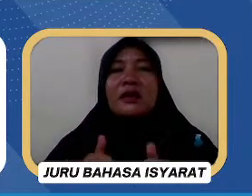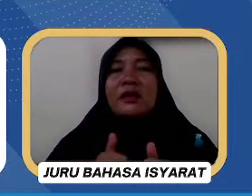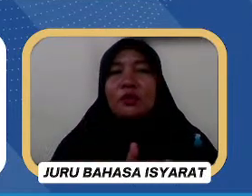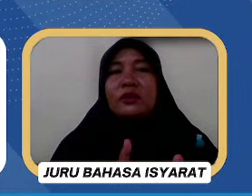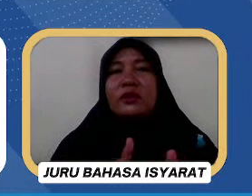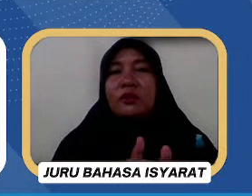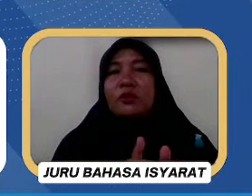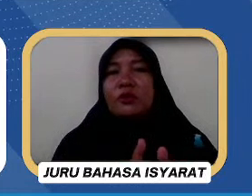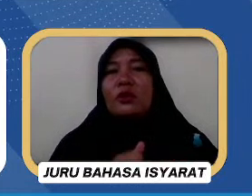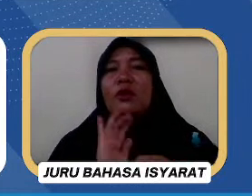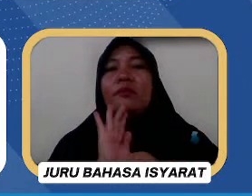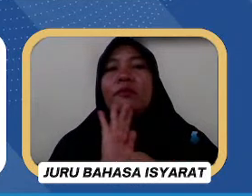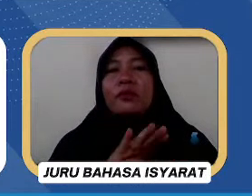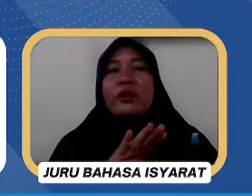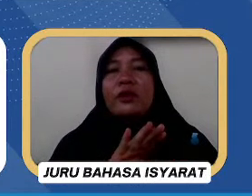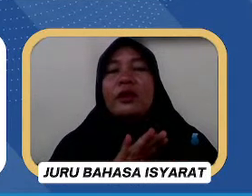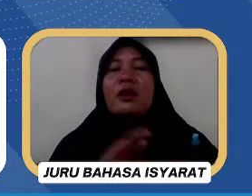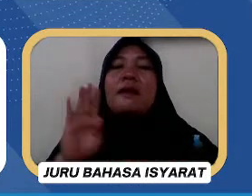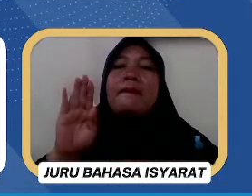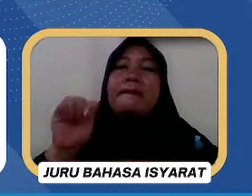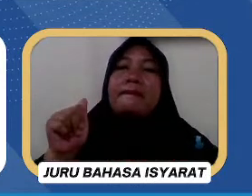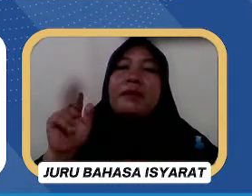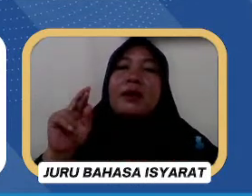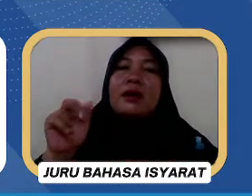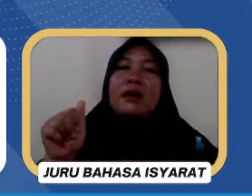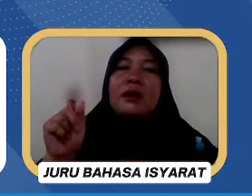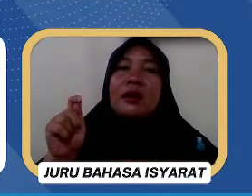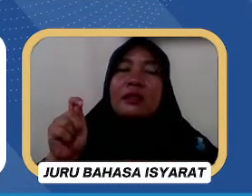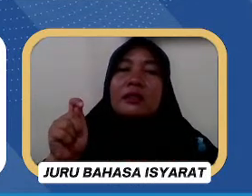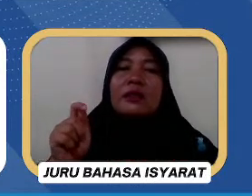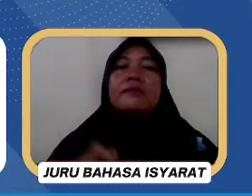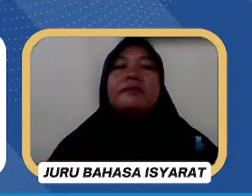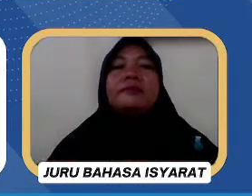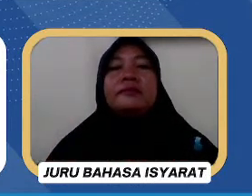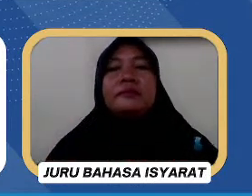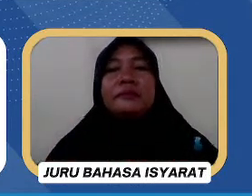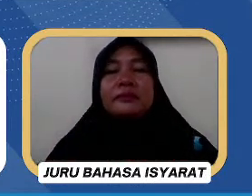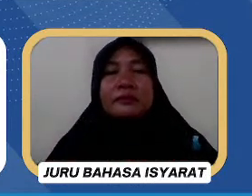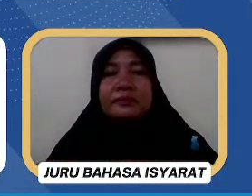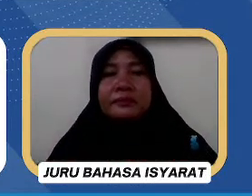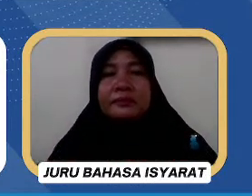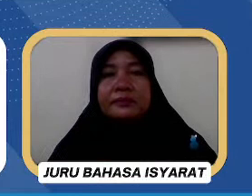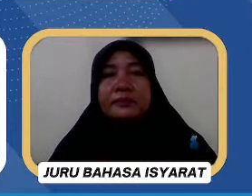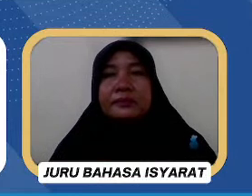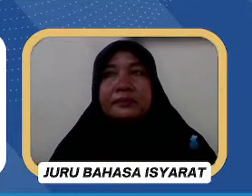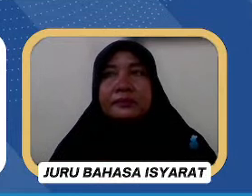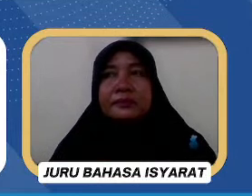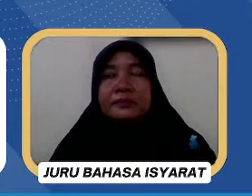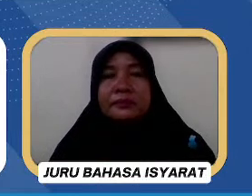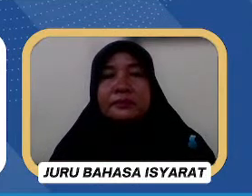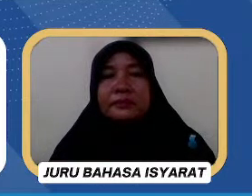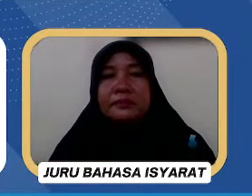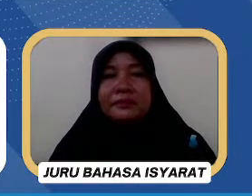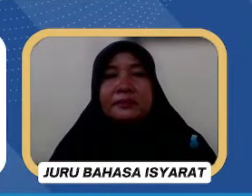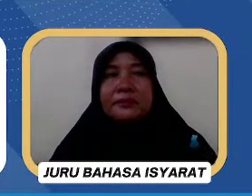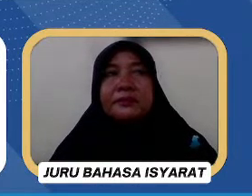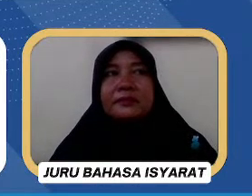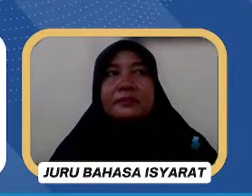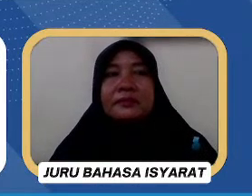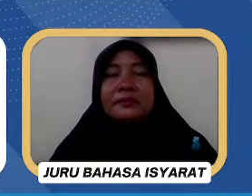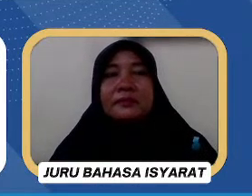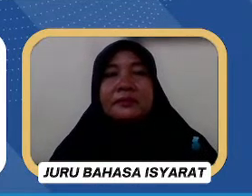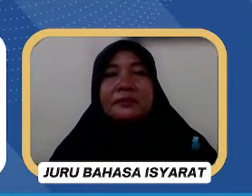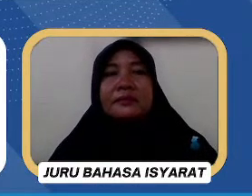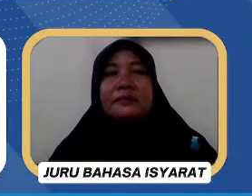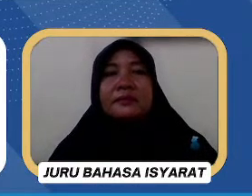saya, siapa anak bangsa ini. Dengan adanya lupa itu tentunya yang di dalam dunia digital ini adalah